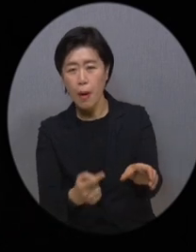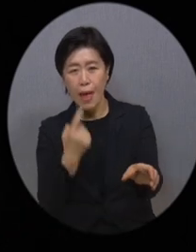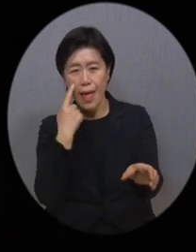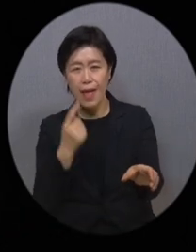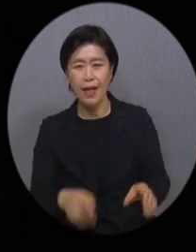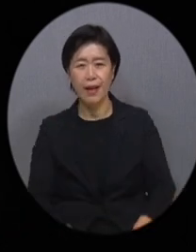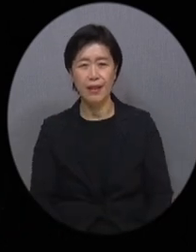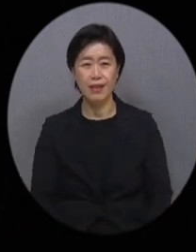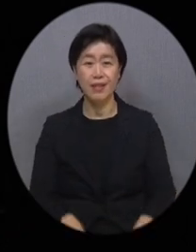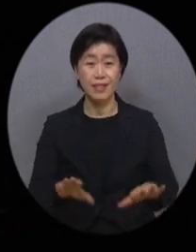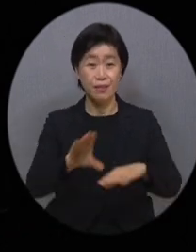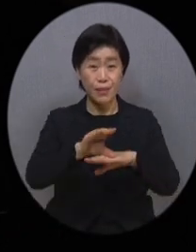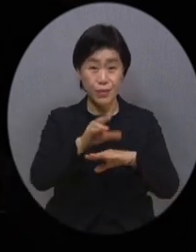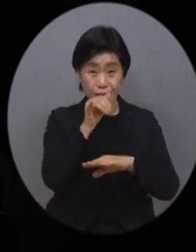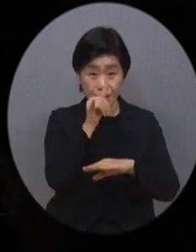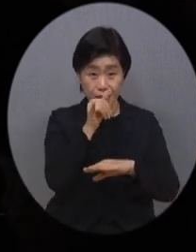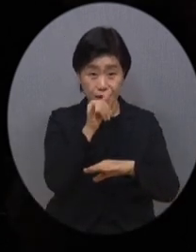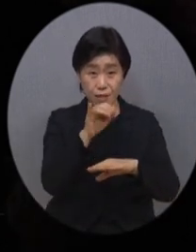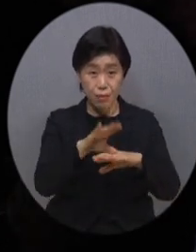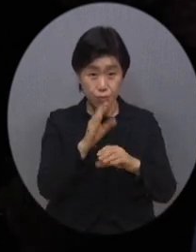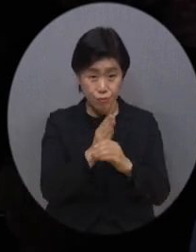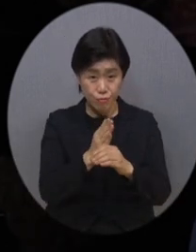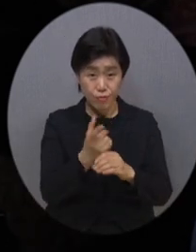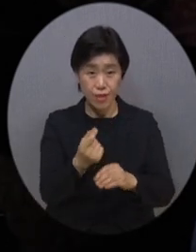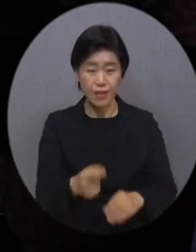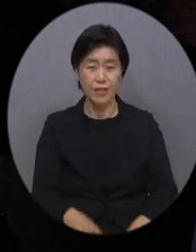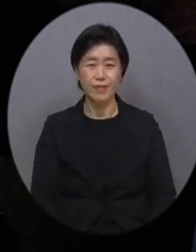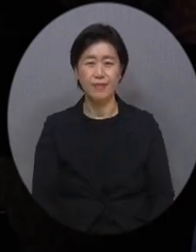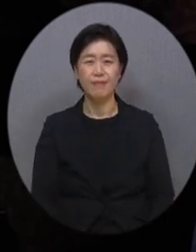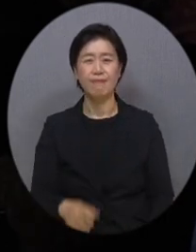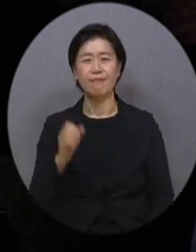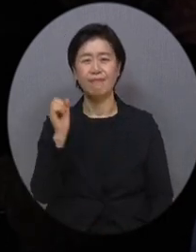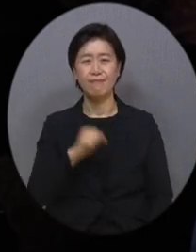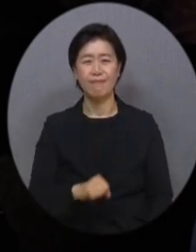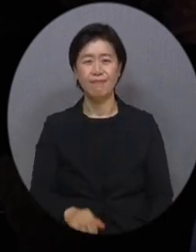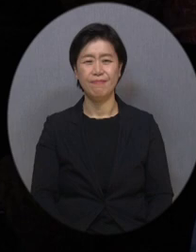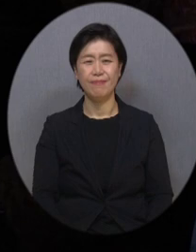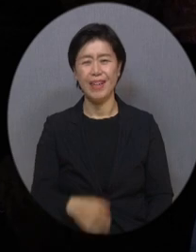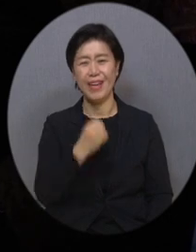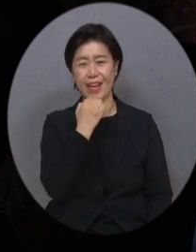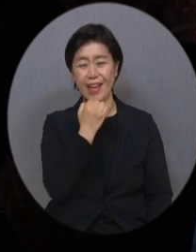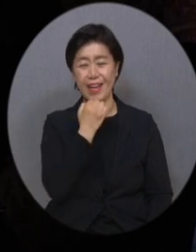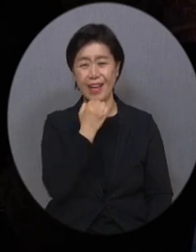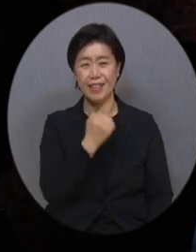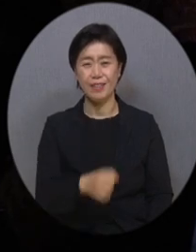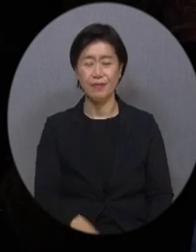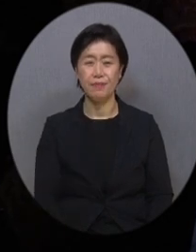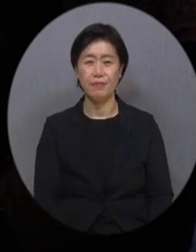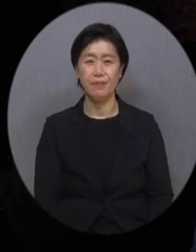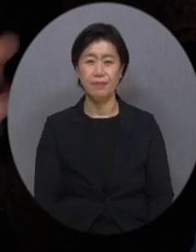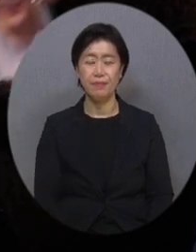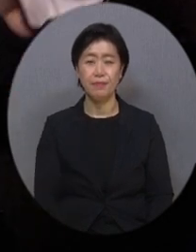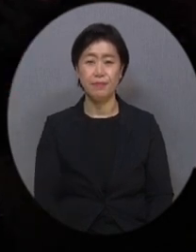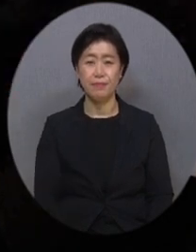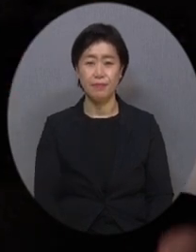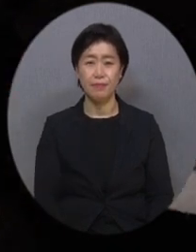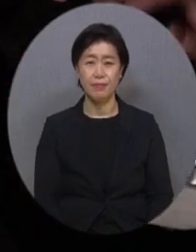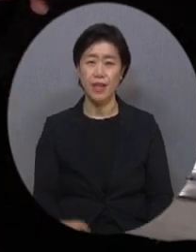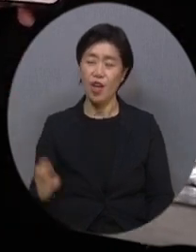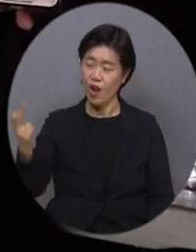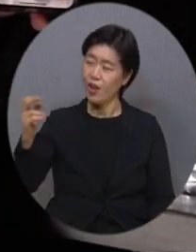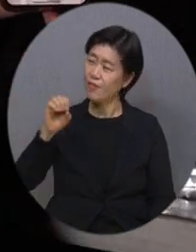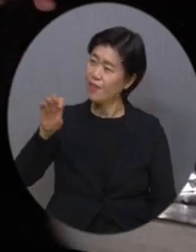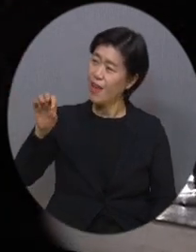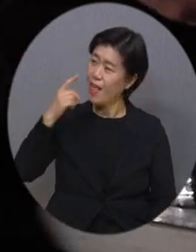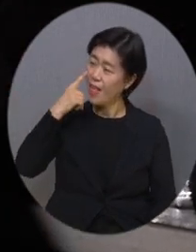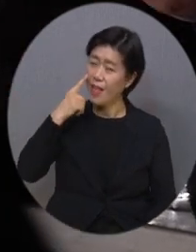어? 어. 어? 방송하고 있는 거지. 자 여기 카메라 왔습니다. 응. 야. 저 형한테 한마디